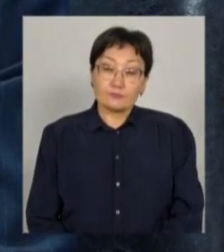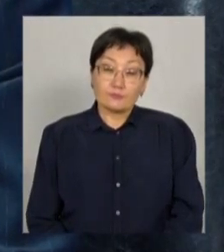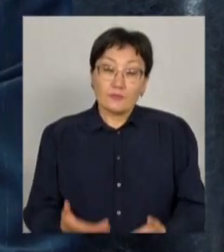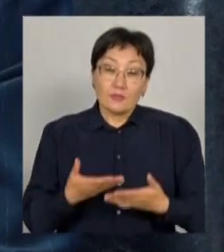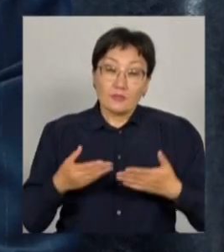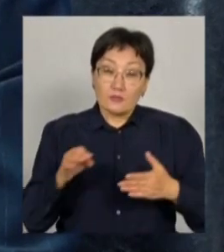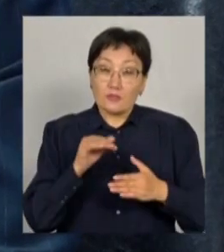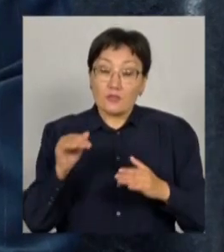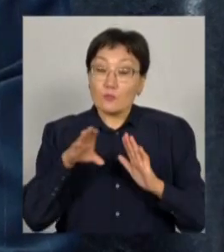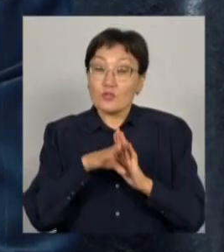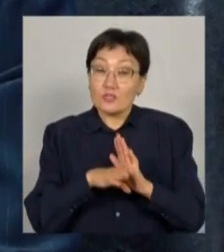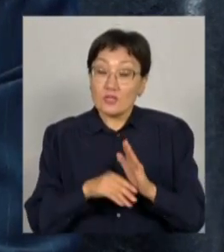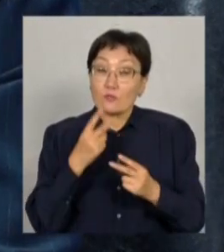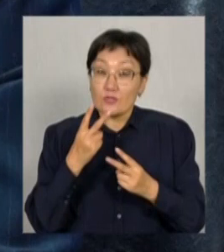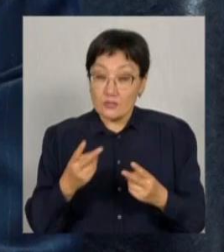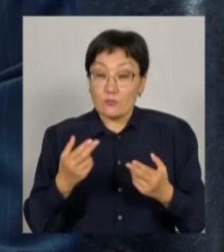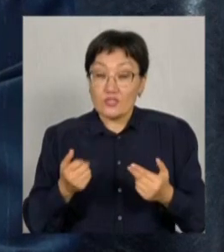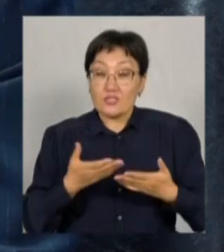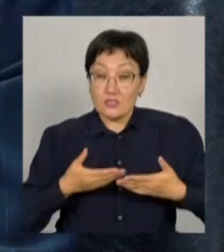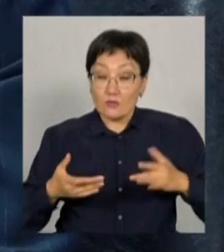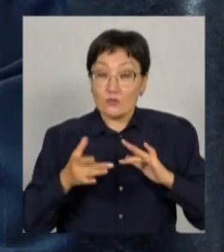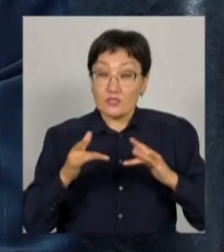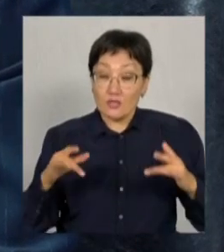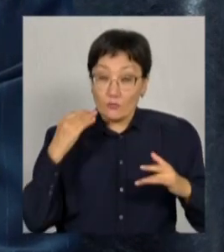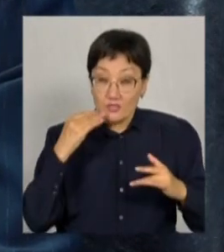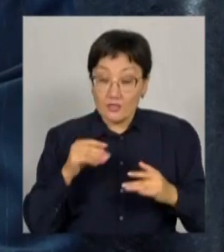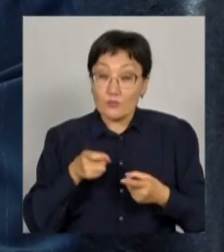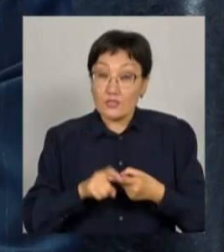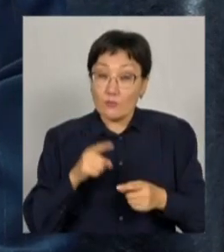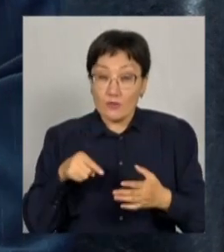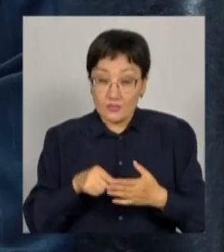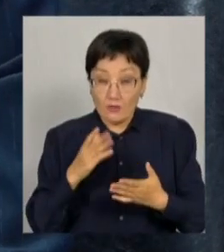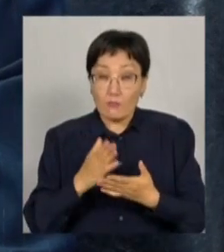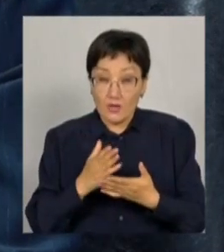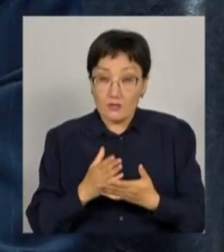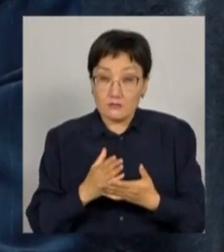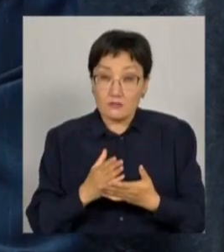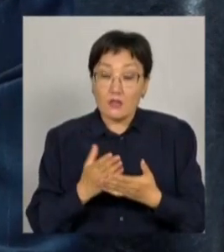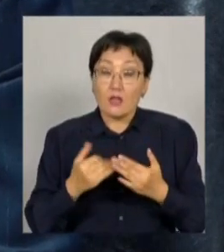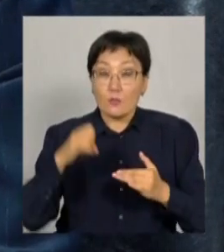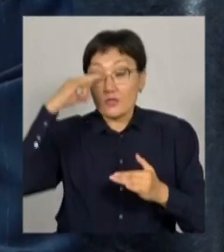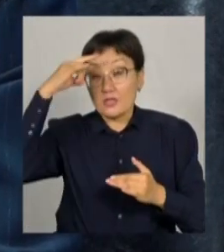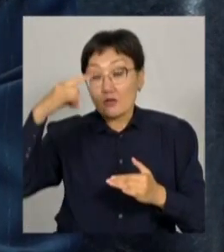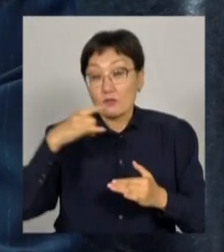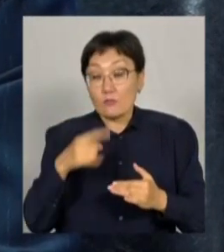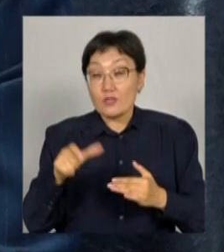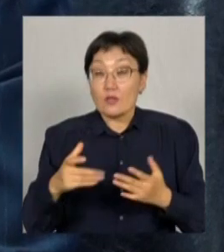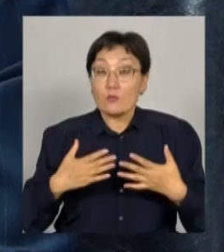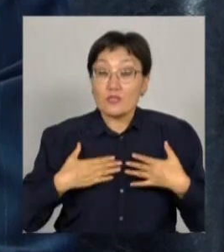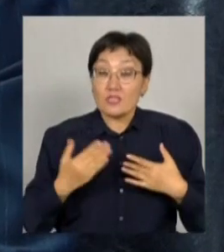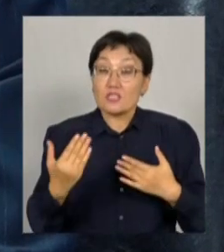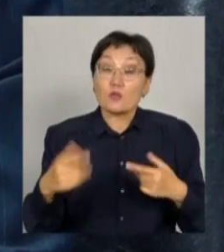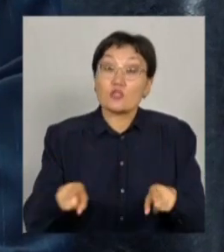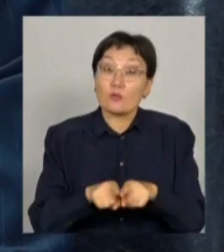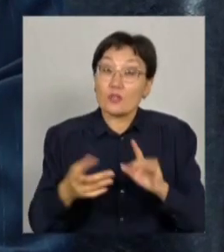Біз ресми рейтингтерге сүйенеміз. Иә, бізде интернеттің сапасына қатысты мәселе бар екенін мойындаймын. Қазақстан азаматы ретінде мен де сіз